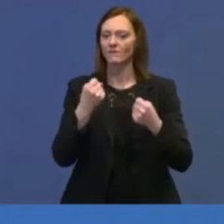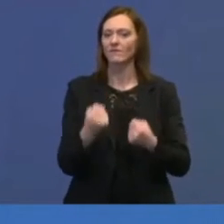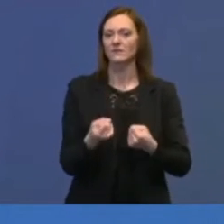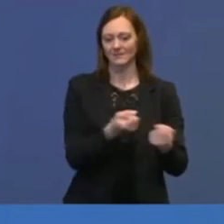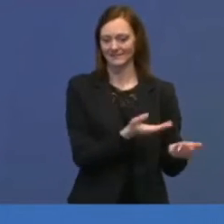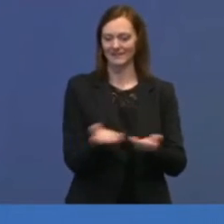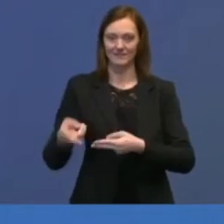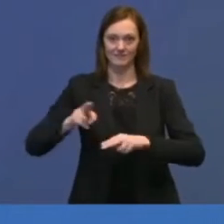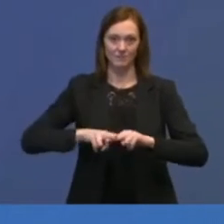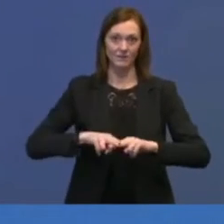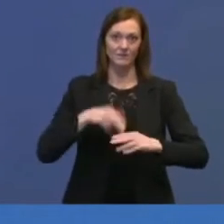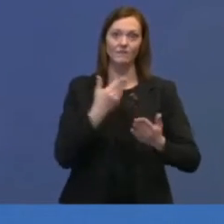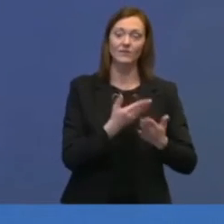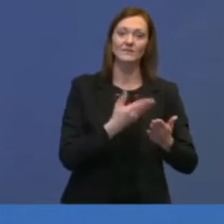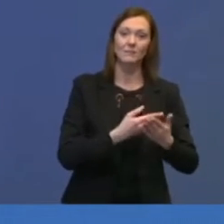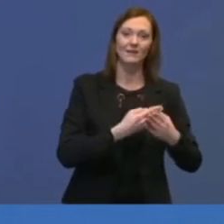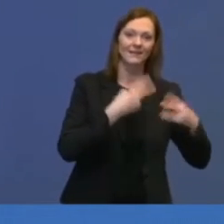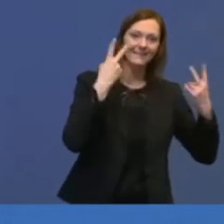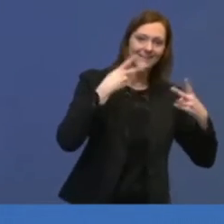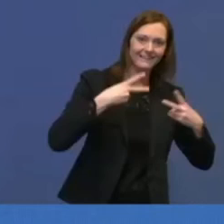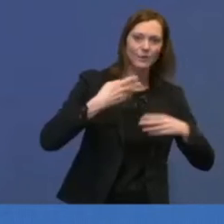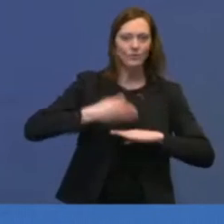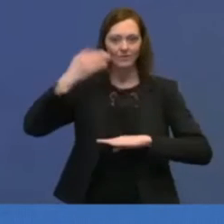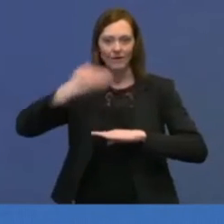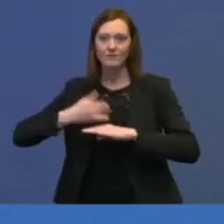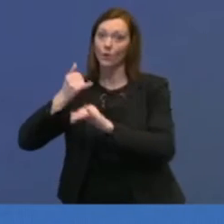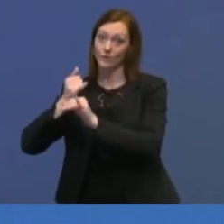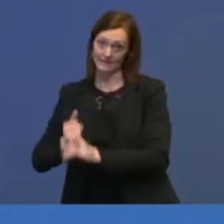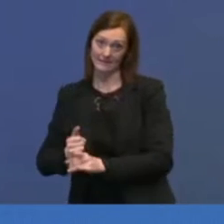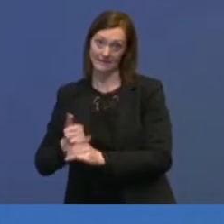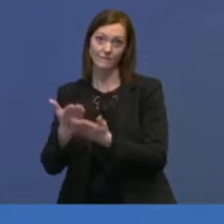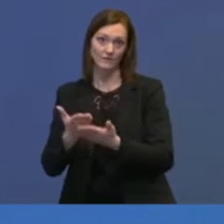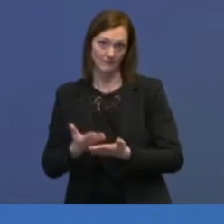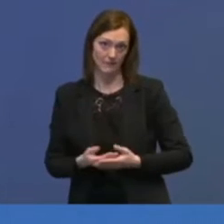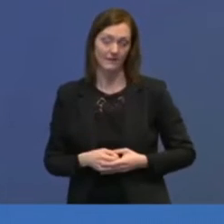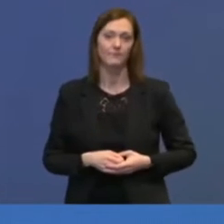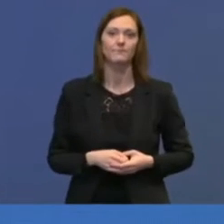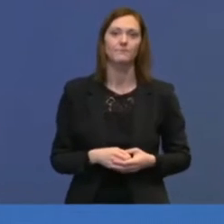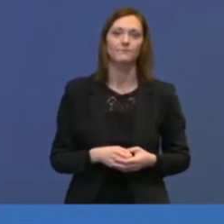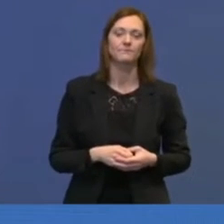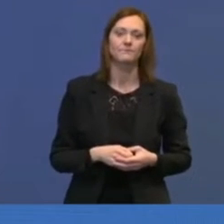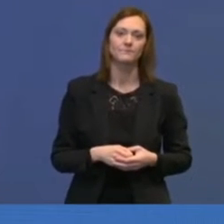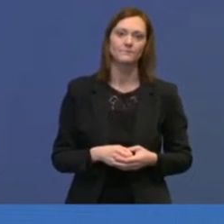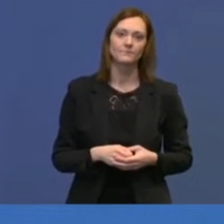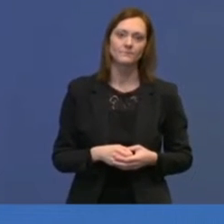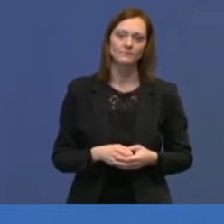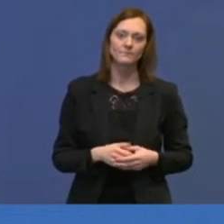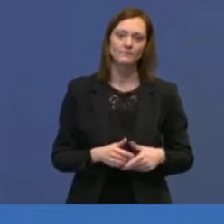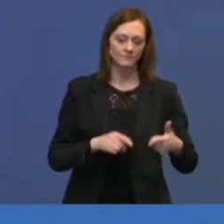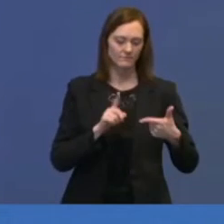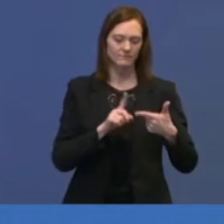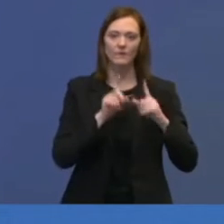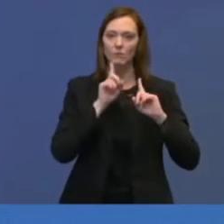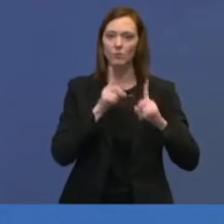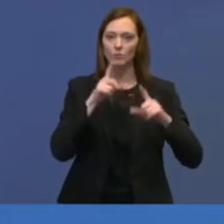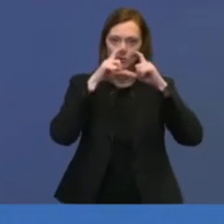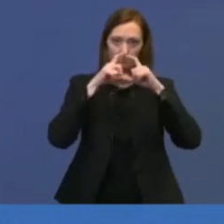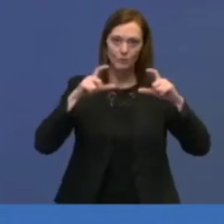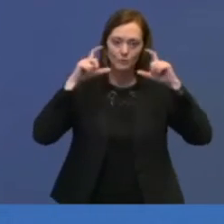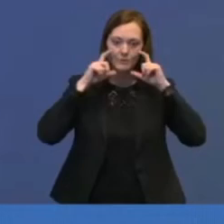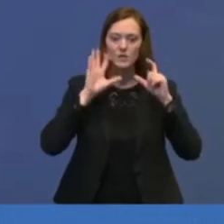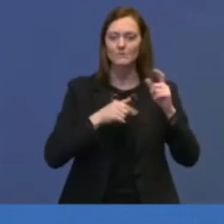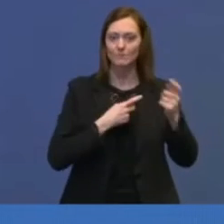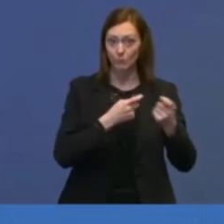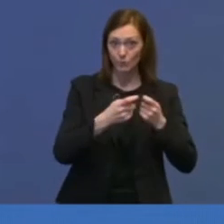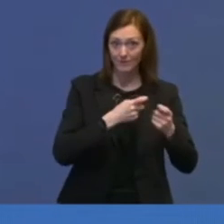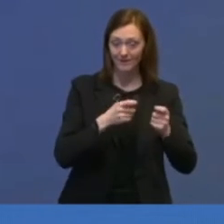o lotil maamay sidaxa lewomoyinka tiyatar ka amakanis sadaha. Wali waxa waxa waxib ah in aftabawla istakmalu marka